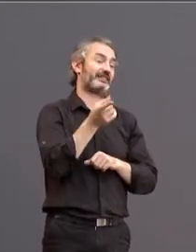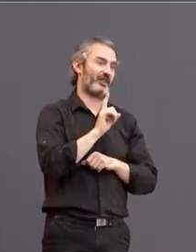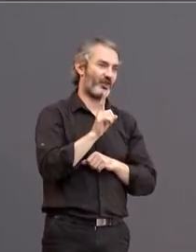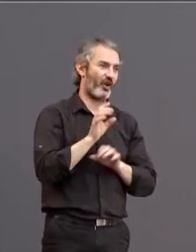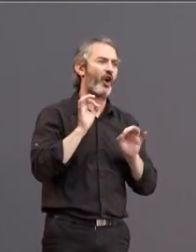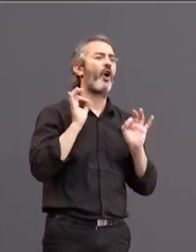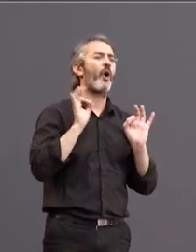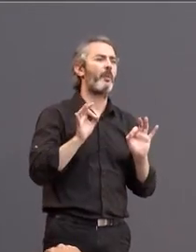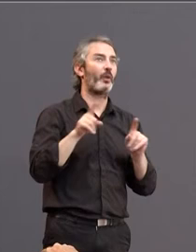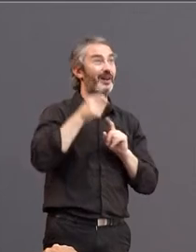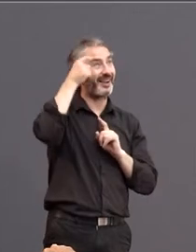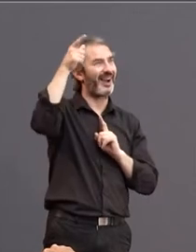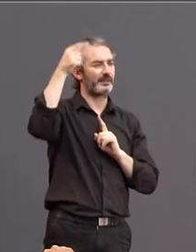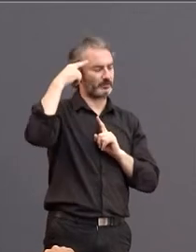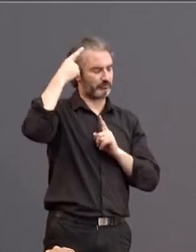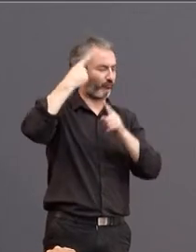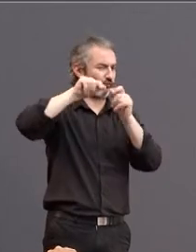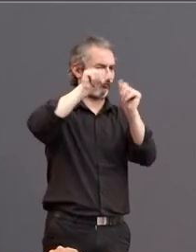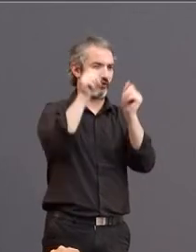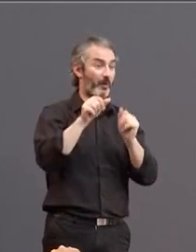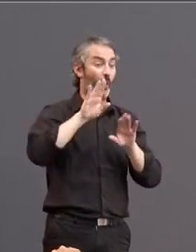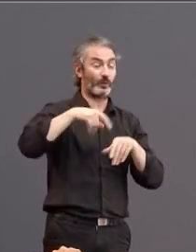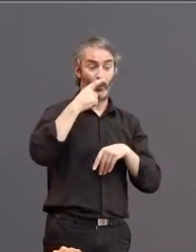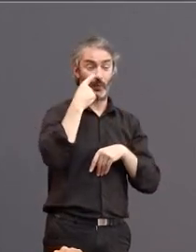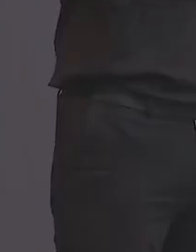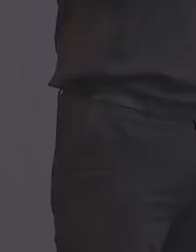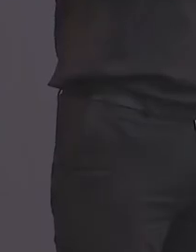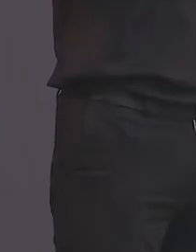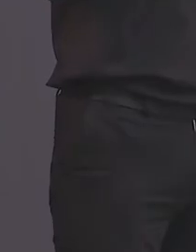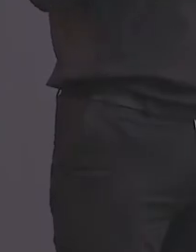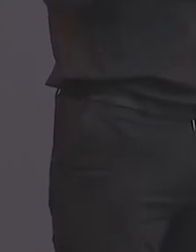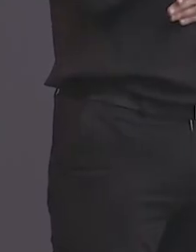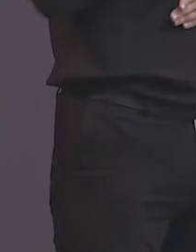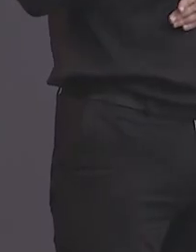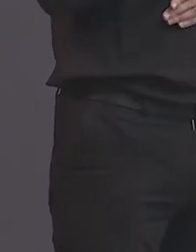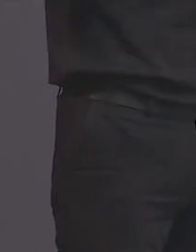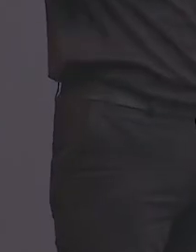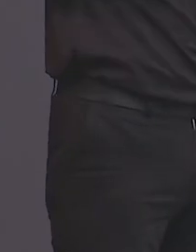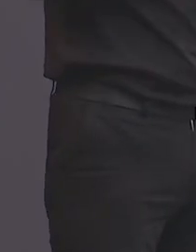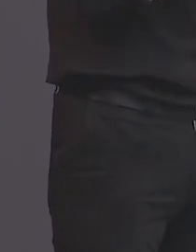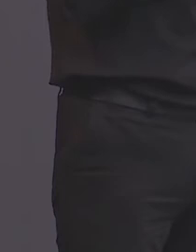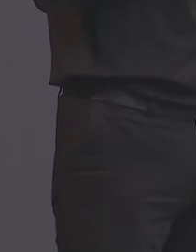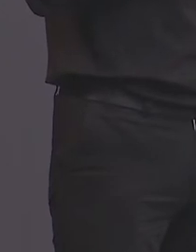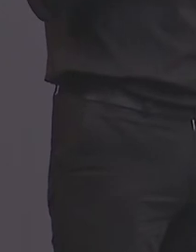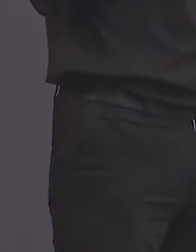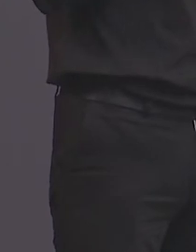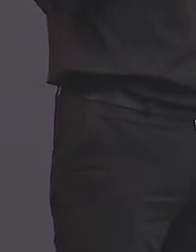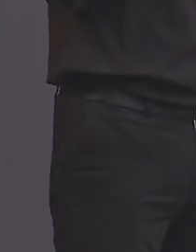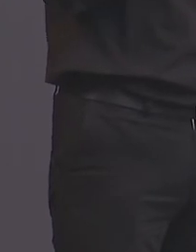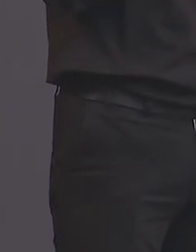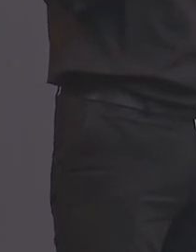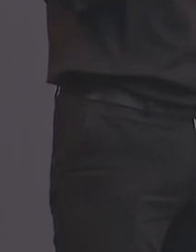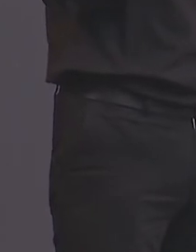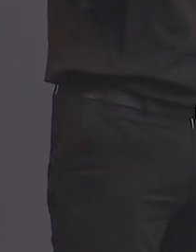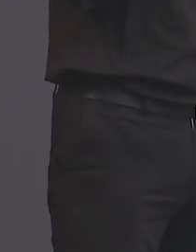no han estat com ens els imaginàvem. L'últim curs acostuma a ser aquell que més volem esprémer, fer tot allò que ens ha quedat per fer, perquè sempre